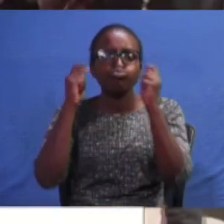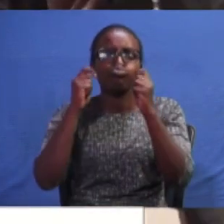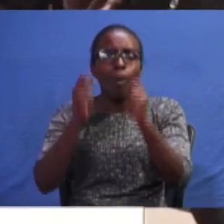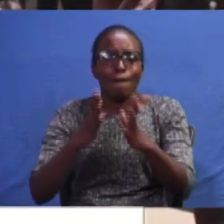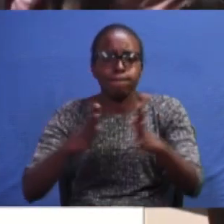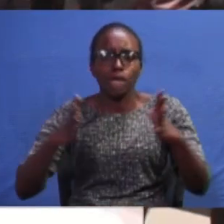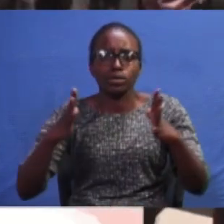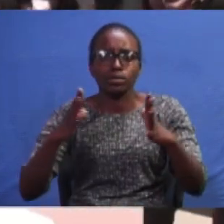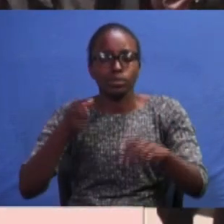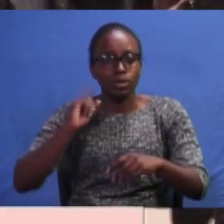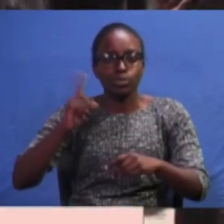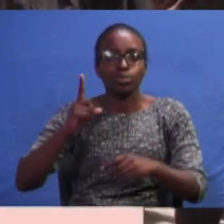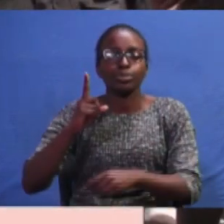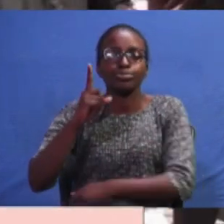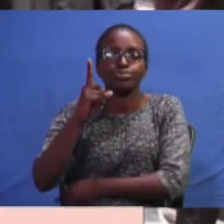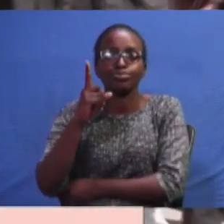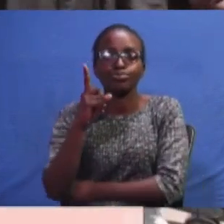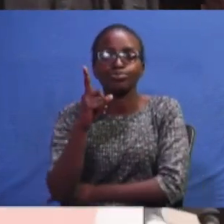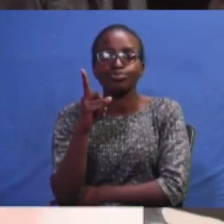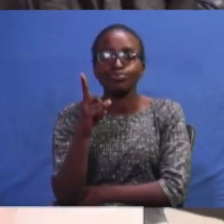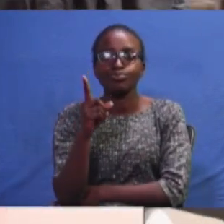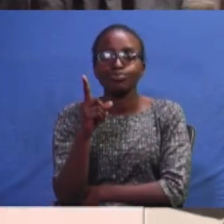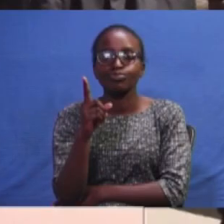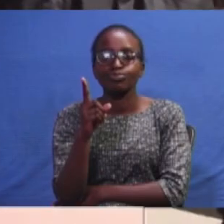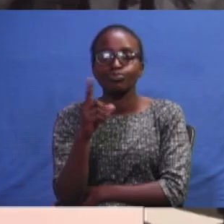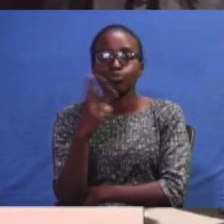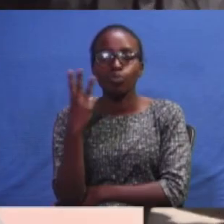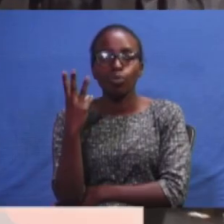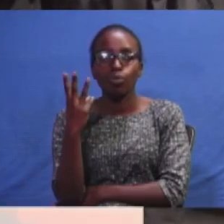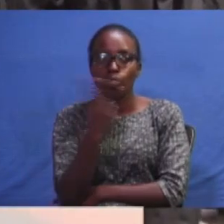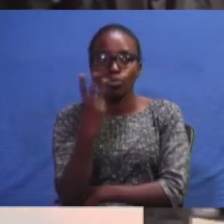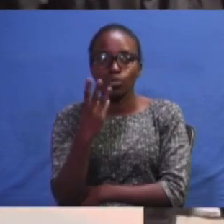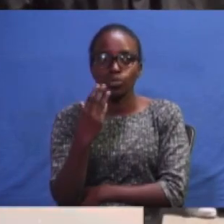Jumatatu. Wekesa Collins nikiripotia runinga ya KU.